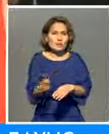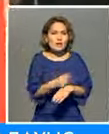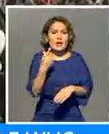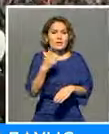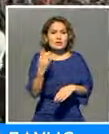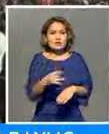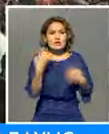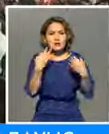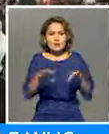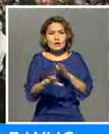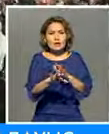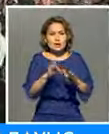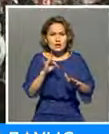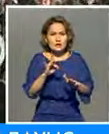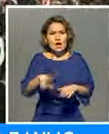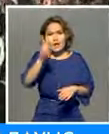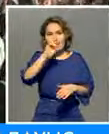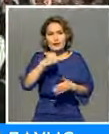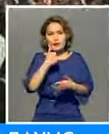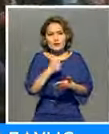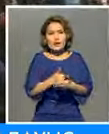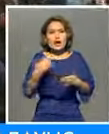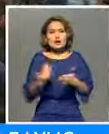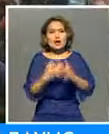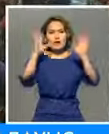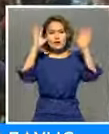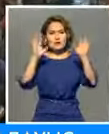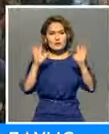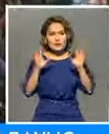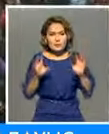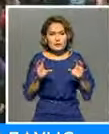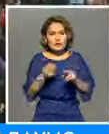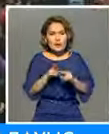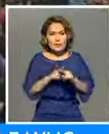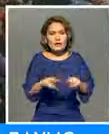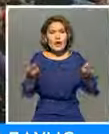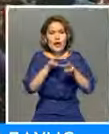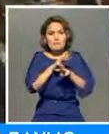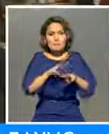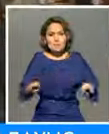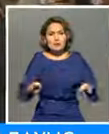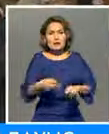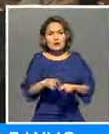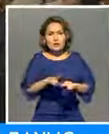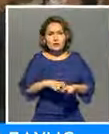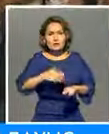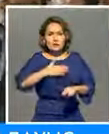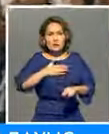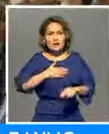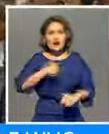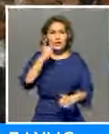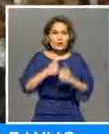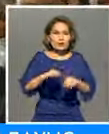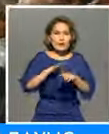отырған демократиялық сайлау. Айта кету керек, мемлекет басшысы жаңа конституцияға сай шектелген билікке ие. Яғни Тунисте бұдан былай президент сыртқы